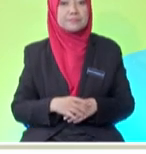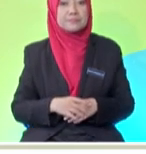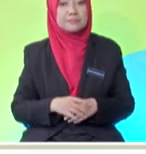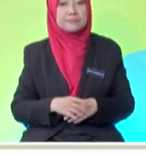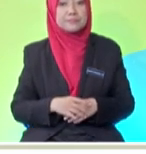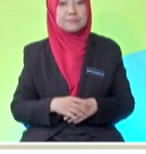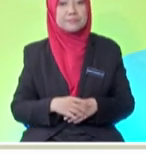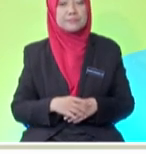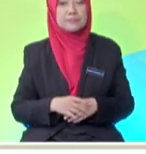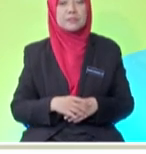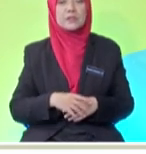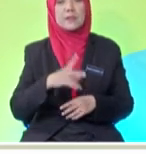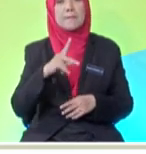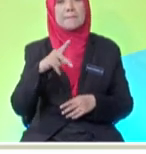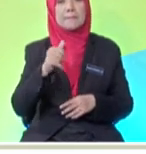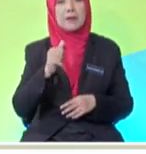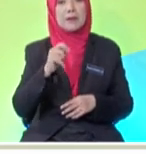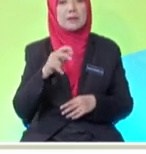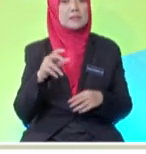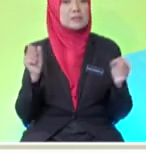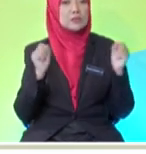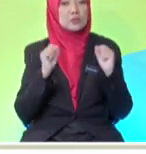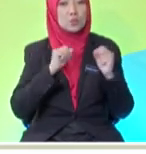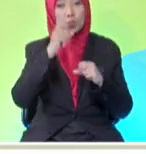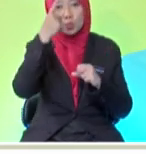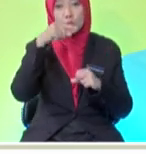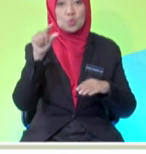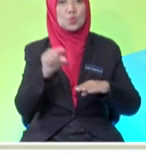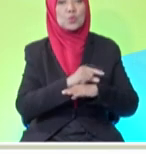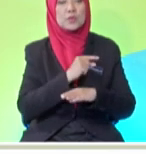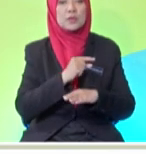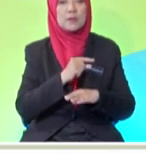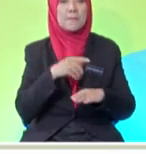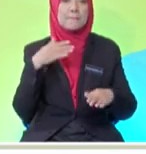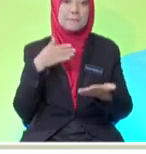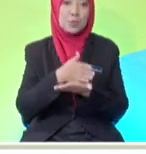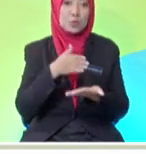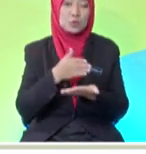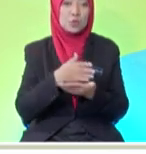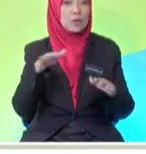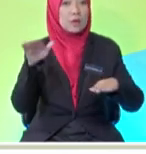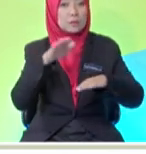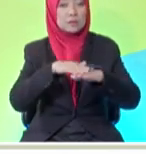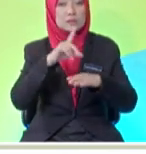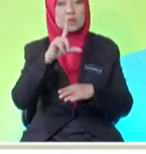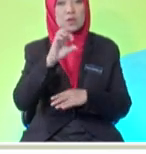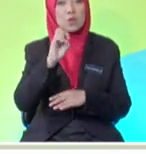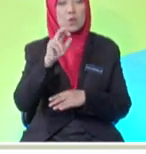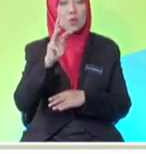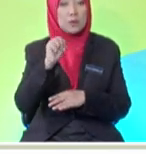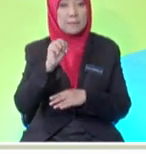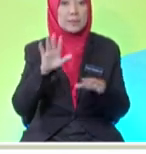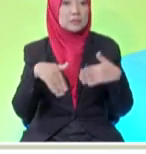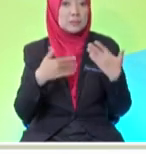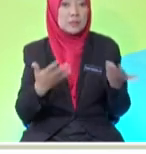Oke kemudian pahat sejuk ianya digunakan untuk memotong permukaan logam Oke kaedah penyelenggaraannya kita